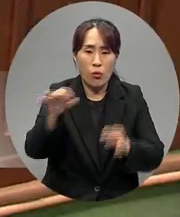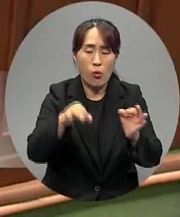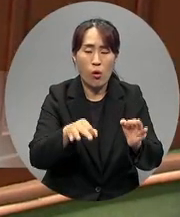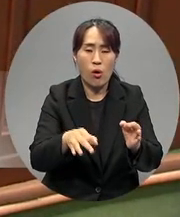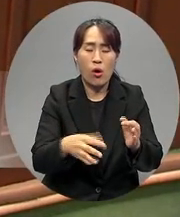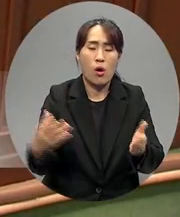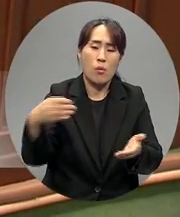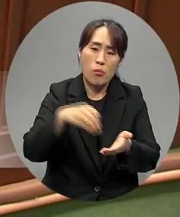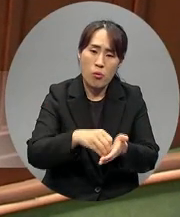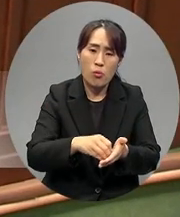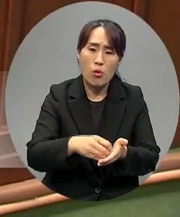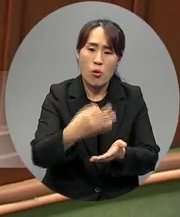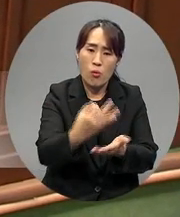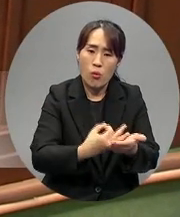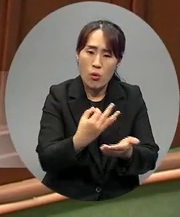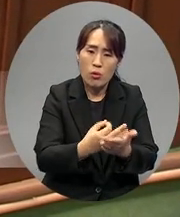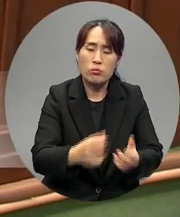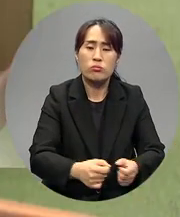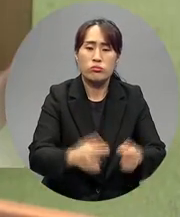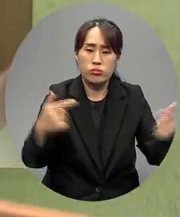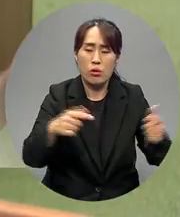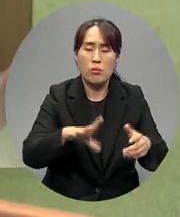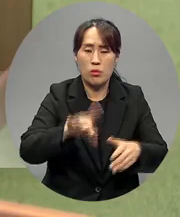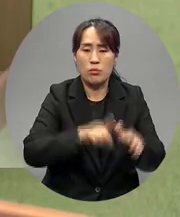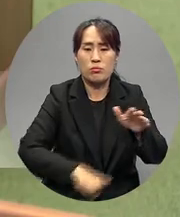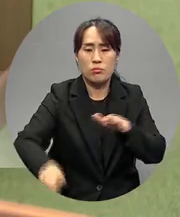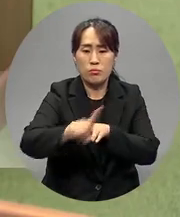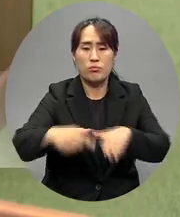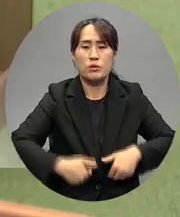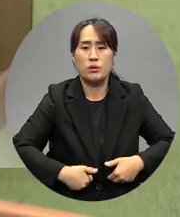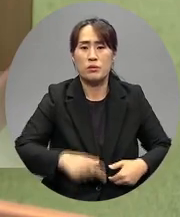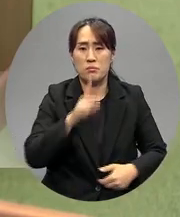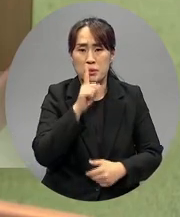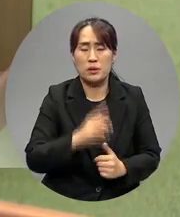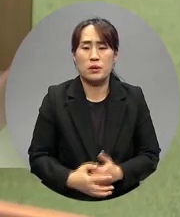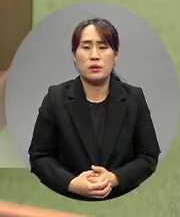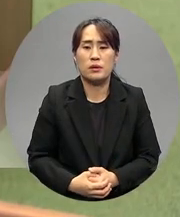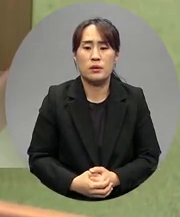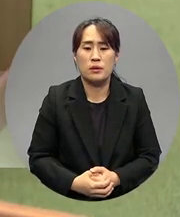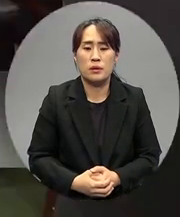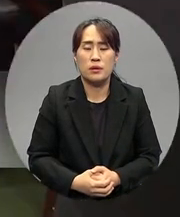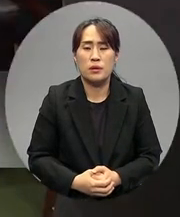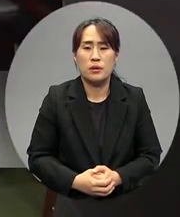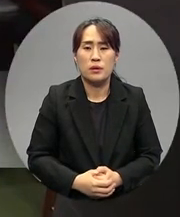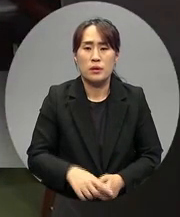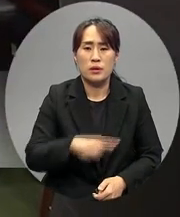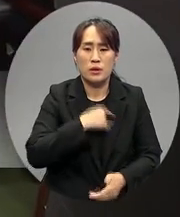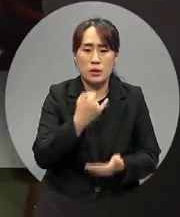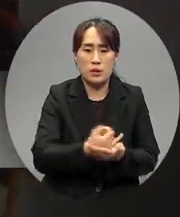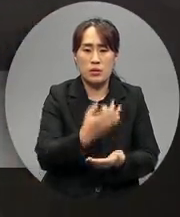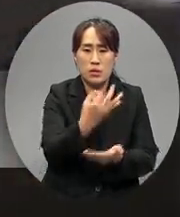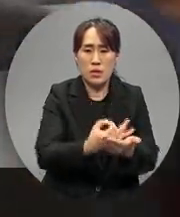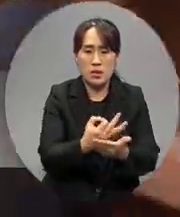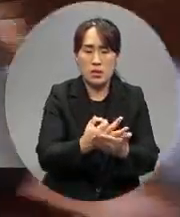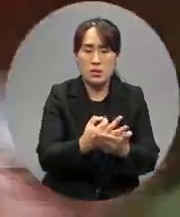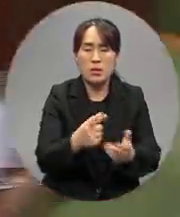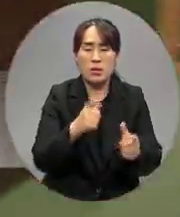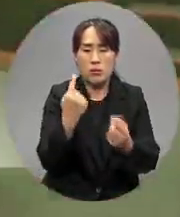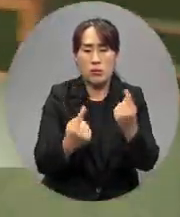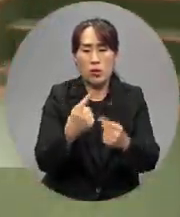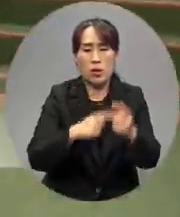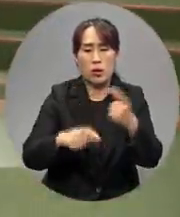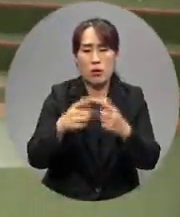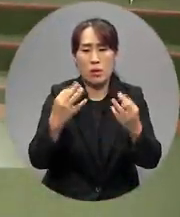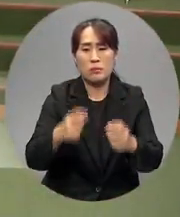반영한 최소한의 임금 수준을 만드는 데 앞장서야 한다고 말합니다. 궁극적으로 최저임금 수준을 끌어올리자는